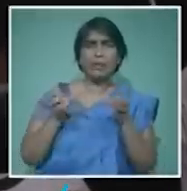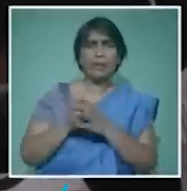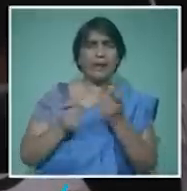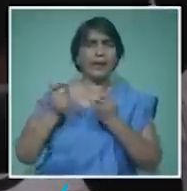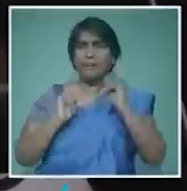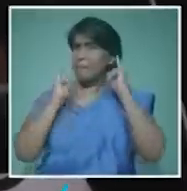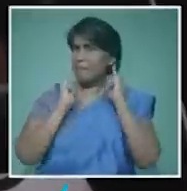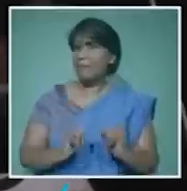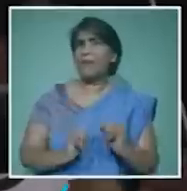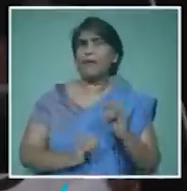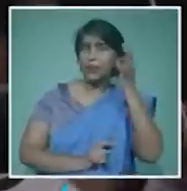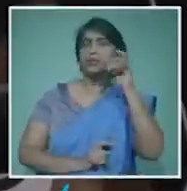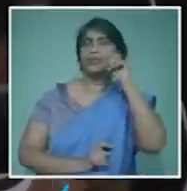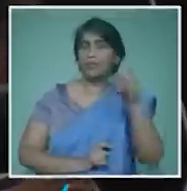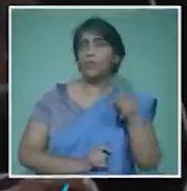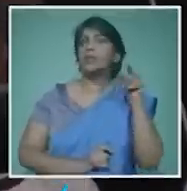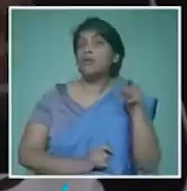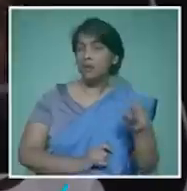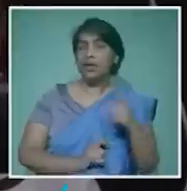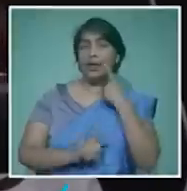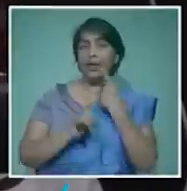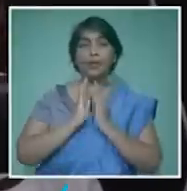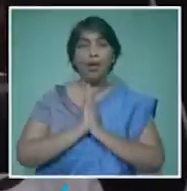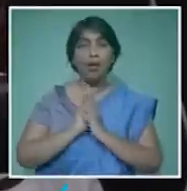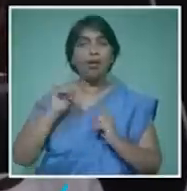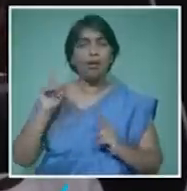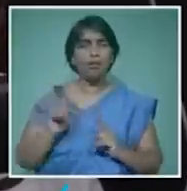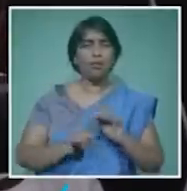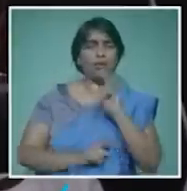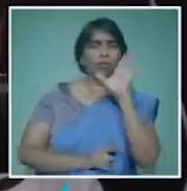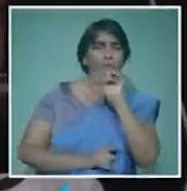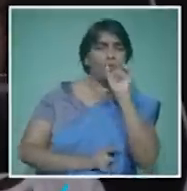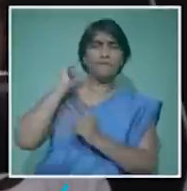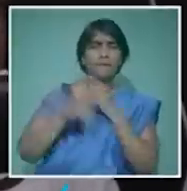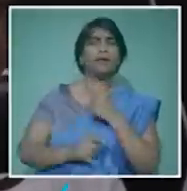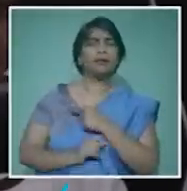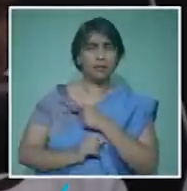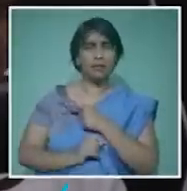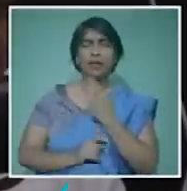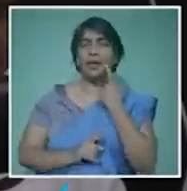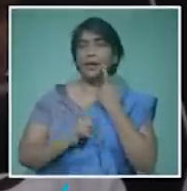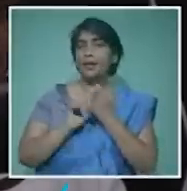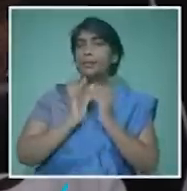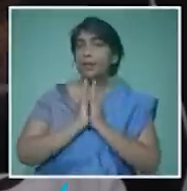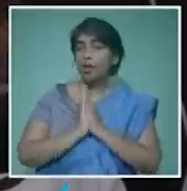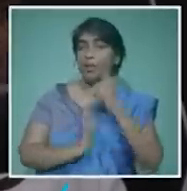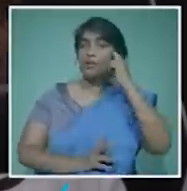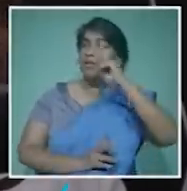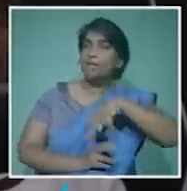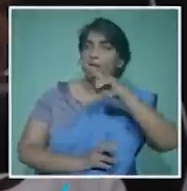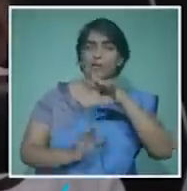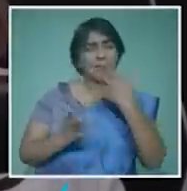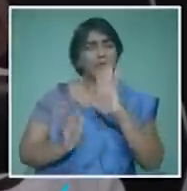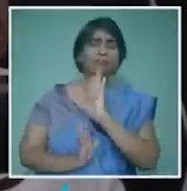යන තුප්පහයි මොලේ අමාරුකාරයෝ. ඒගොල්ලෝ දළදා හාමුදුරුවන්ට දැන් අසභ්‍ය වචනෙන් අපහාස කරනවා. දළදා හාමුදුරුවන්ව විශ්වාස කරන්නේ නැත්නම්